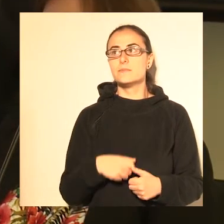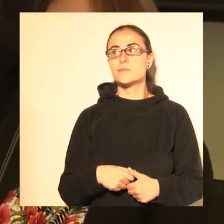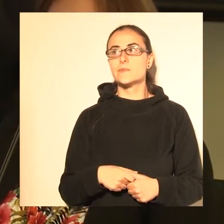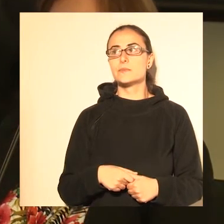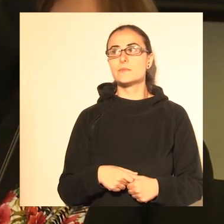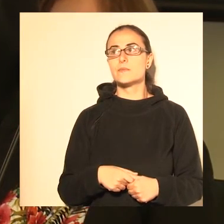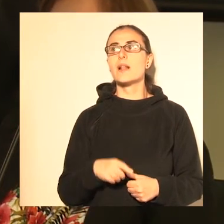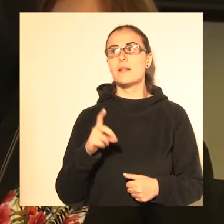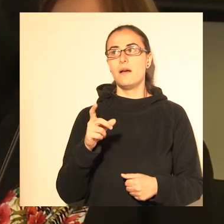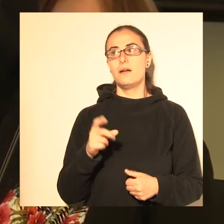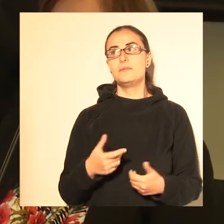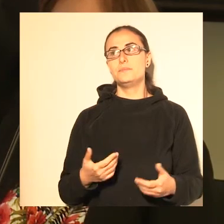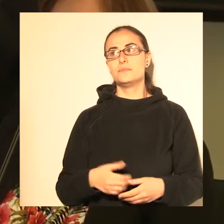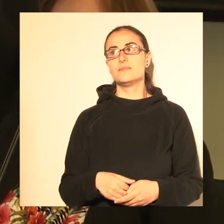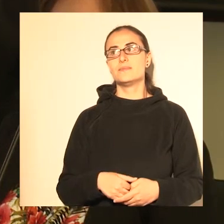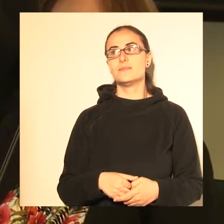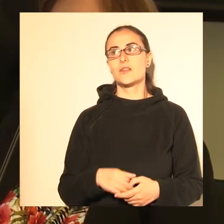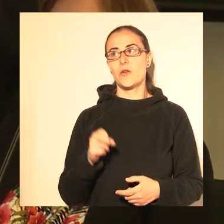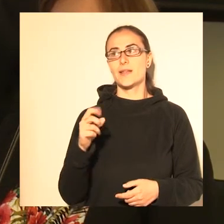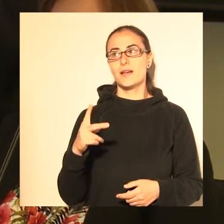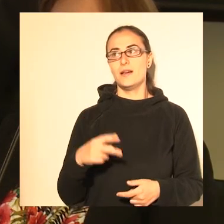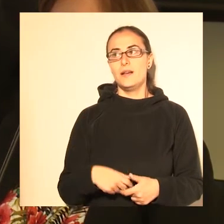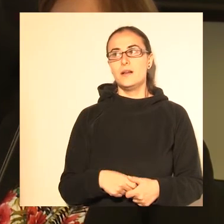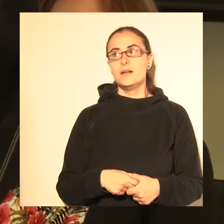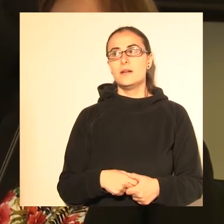dinspre da